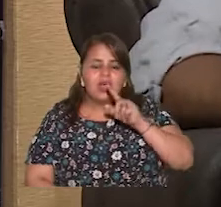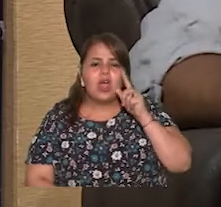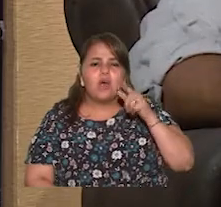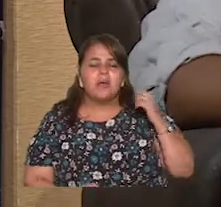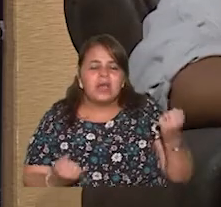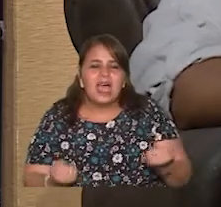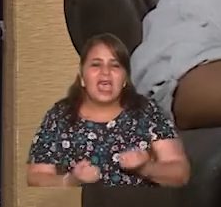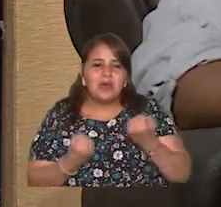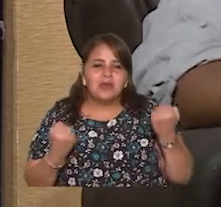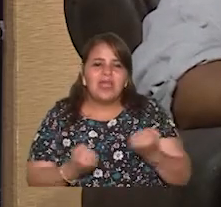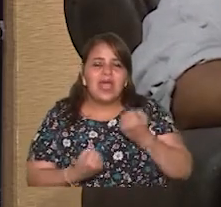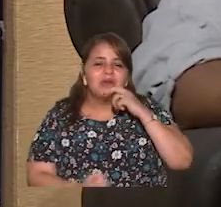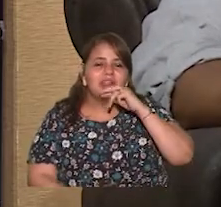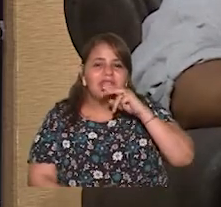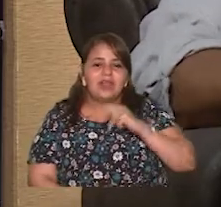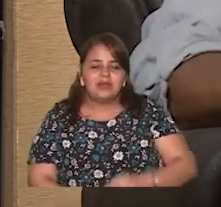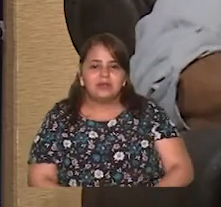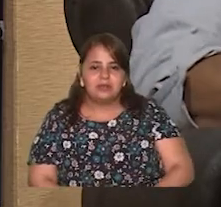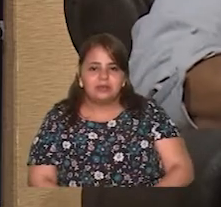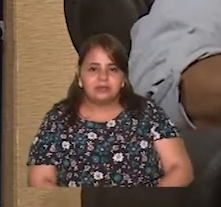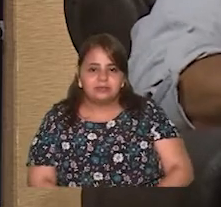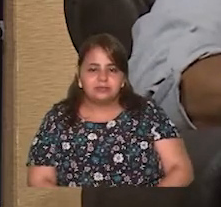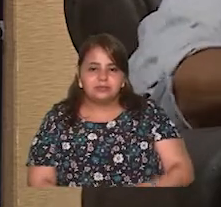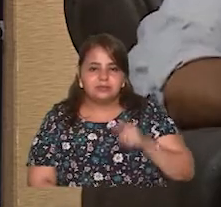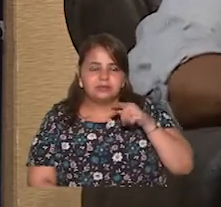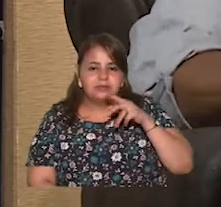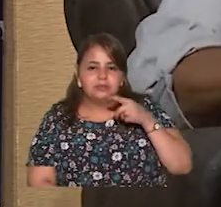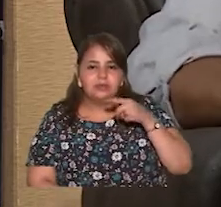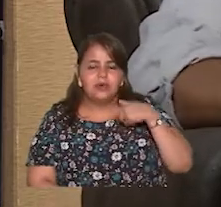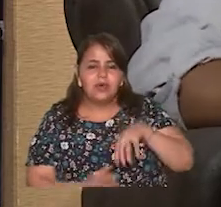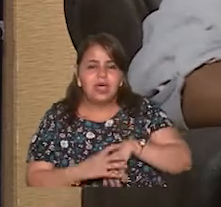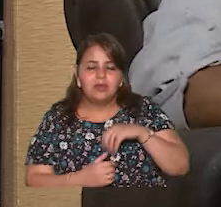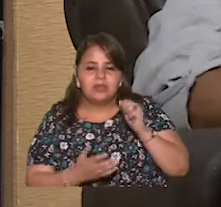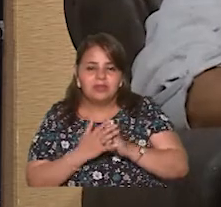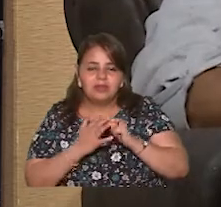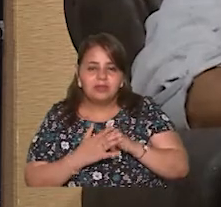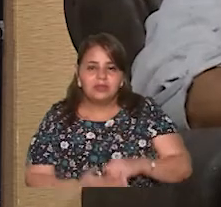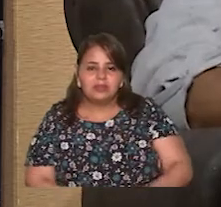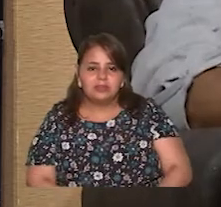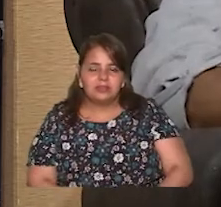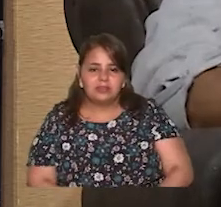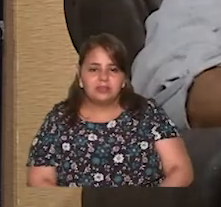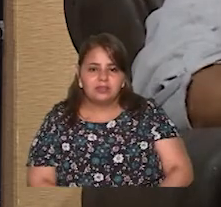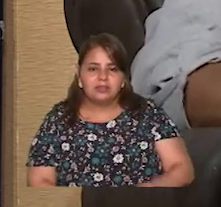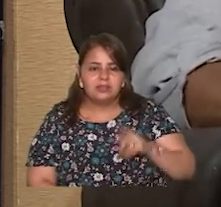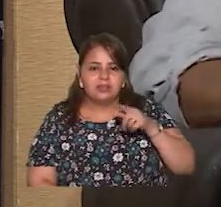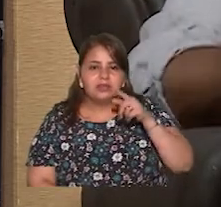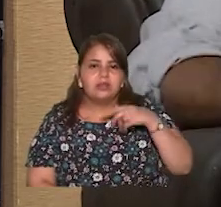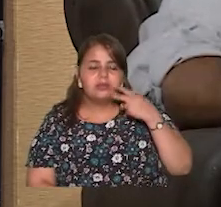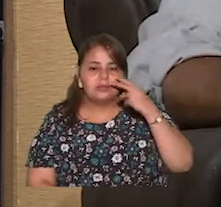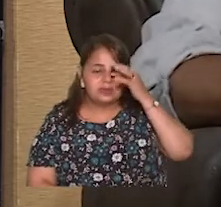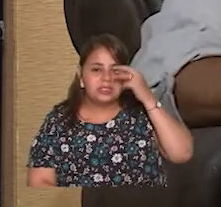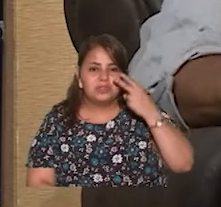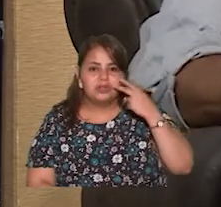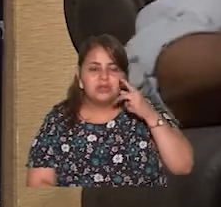فعلا بحاول ان انا ابراكتس ده واعمله في بيتي، واخلي ولادي يشوفوه على قد ما